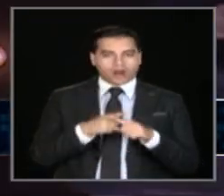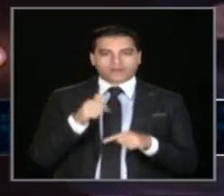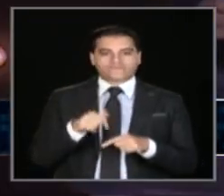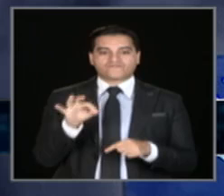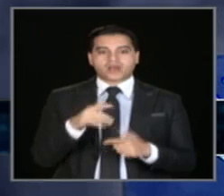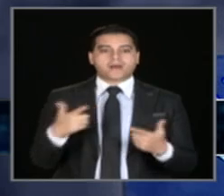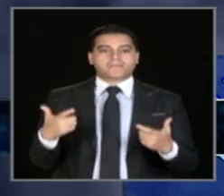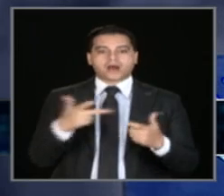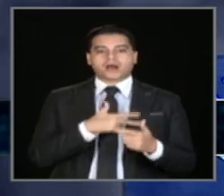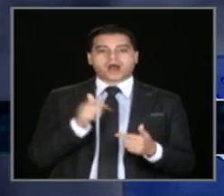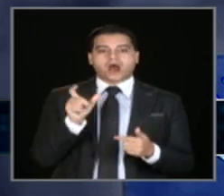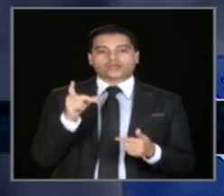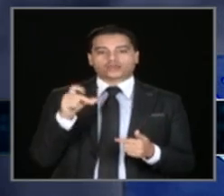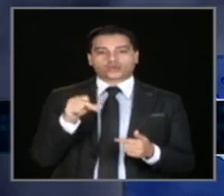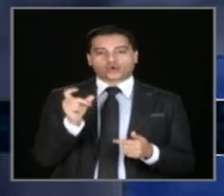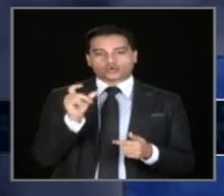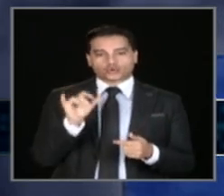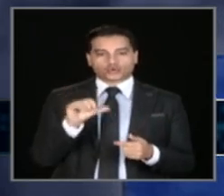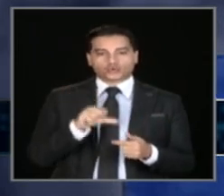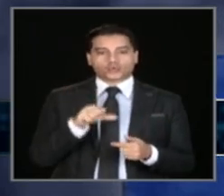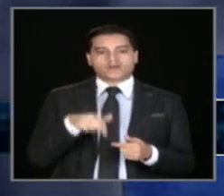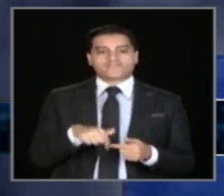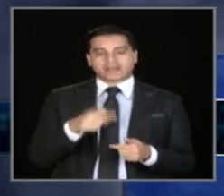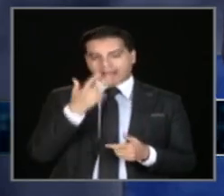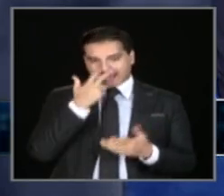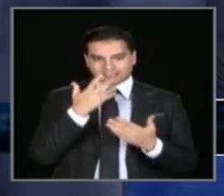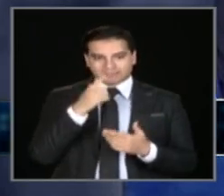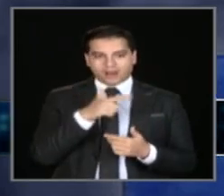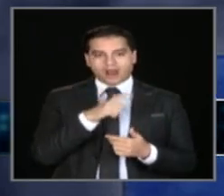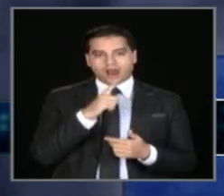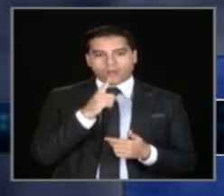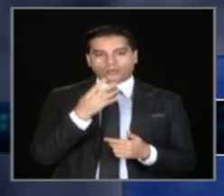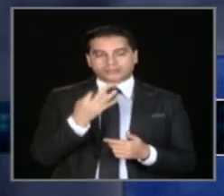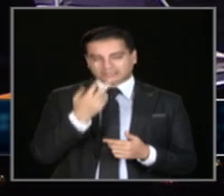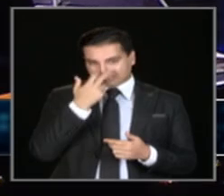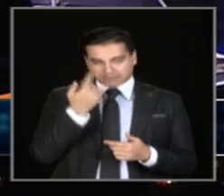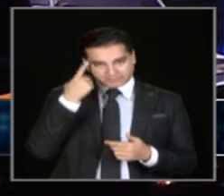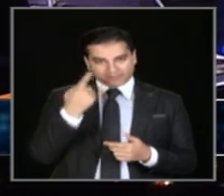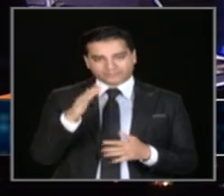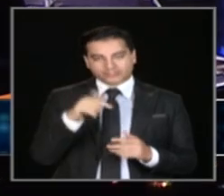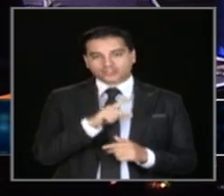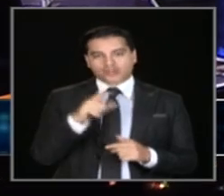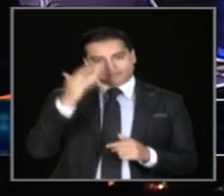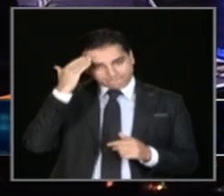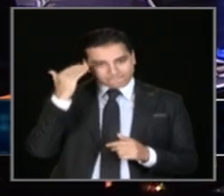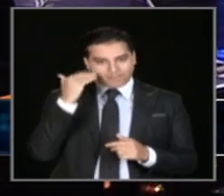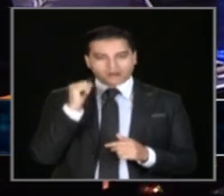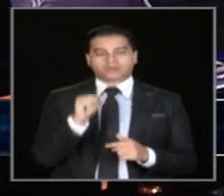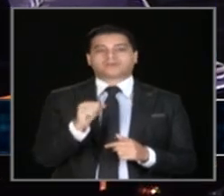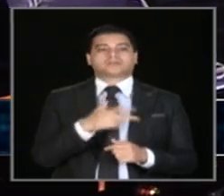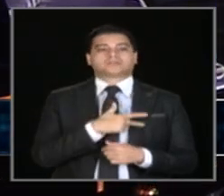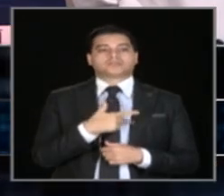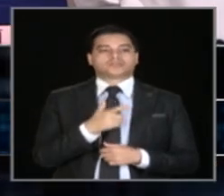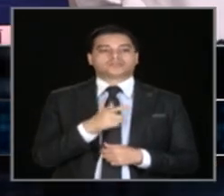معركة هزم أنطونيو كليوباترا عام 31 قبل الميلاد؟ بص. ما هو الشهر الميلادي الذي يطلق عليه شهر